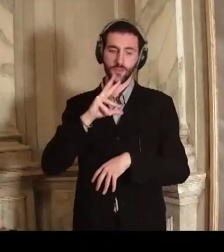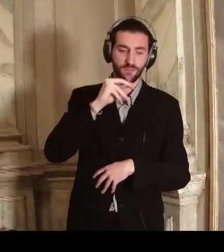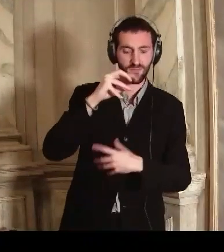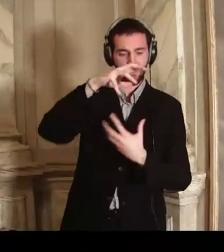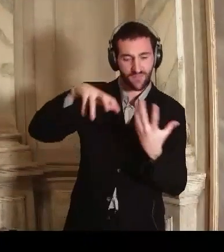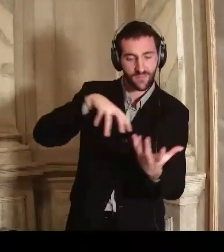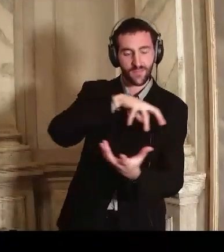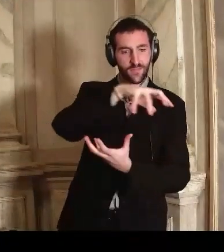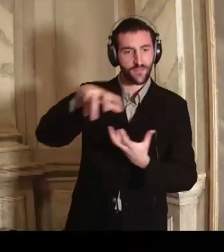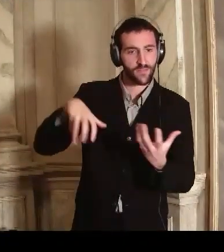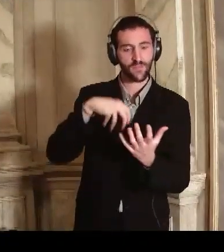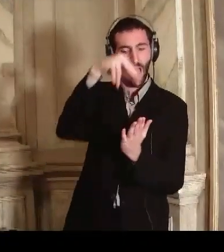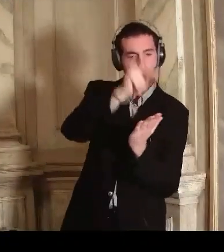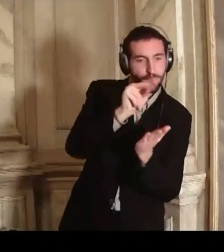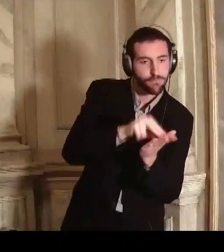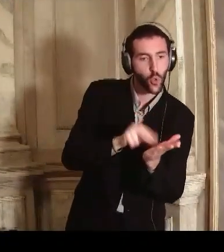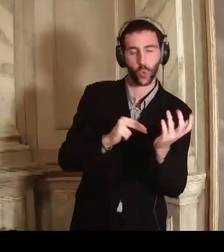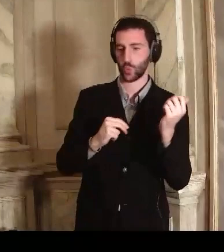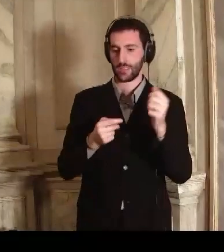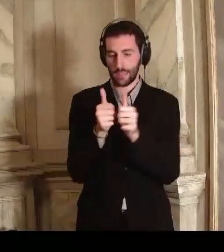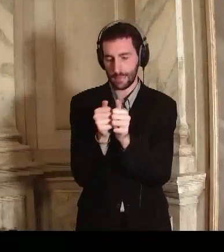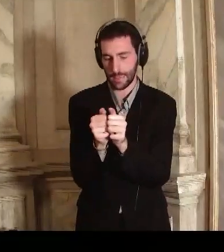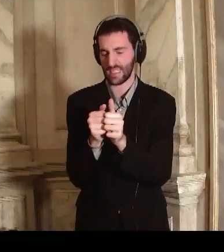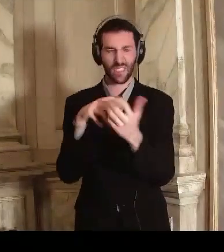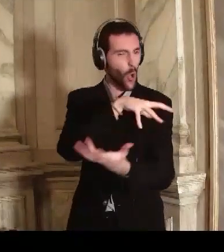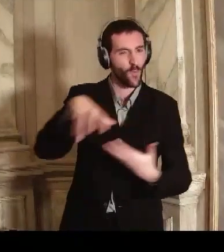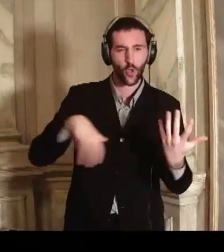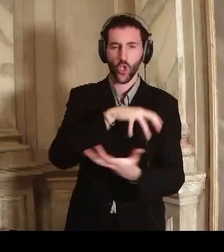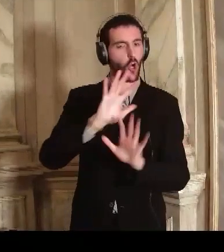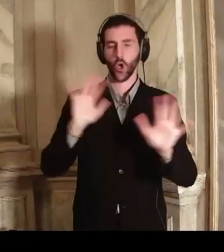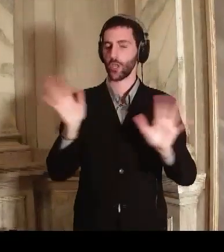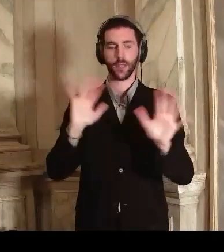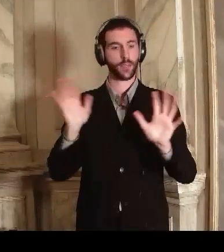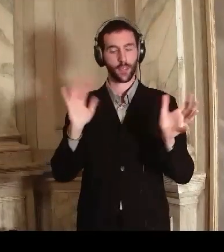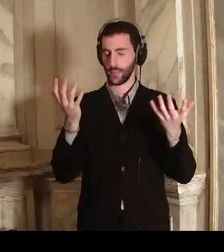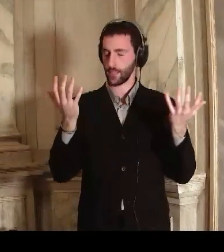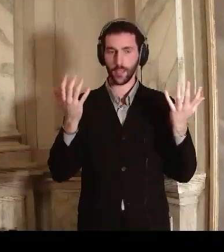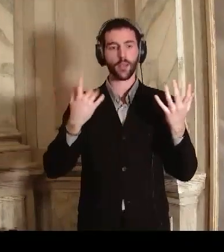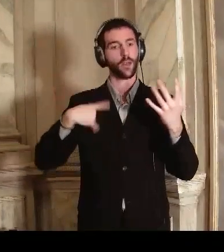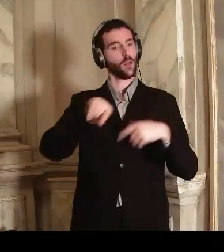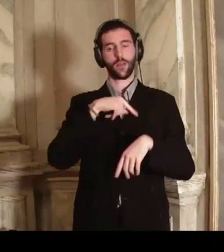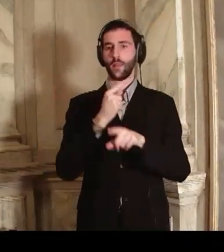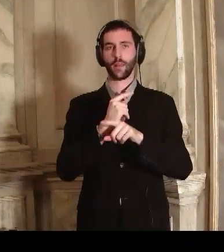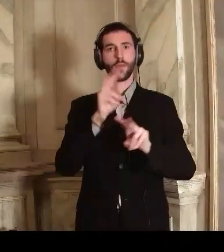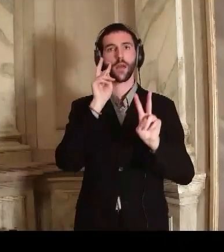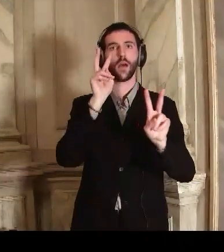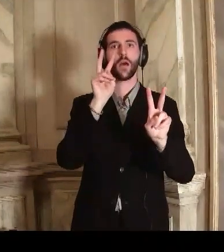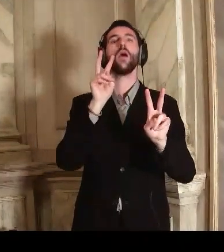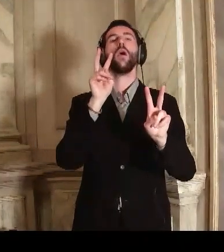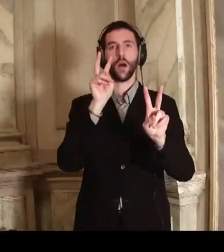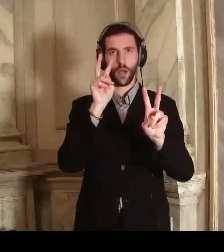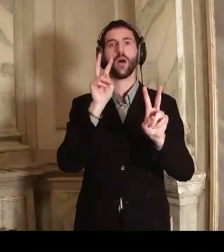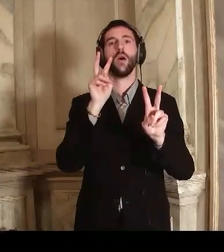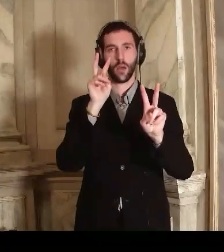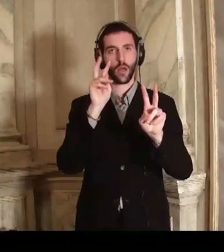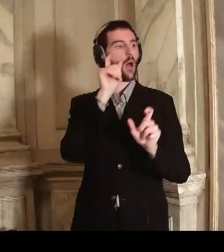riprodotte, stracci di appunti, tasti da premere sul telefono, si osserva nell'azione di appropriazione di